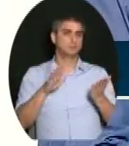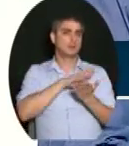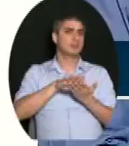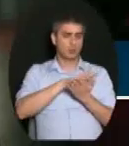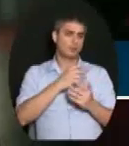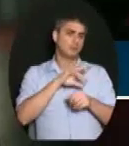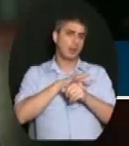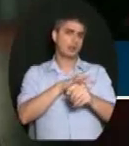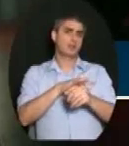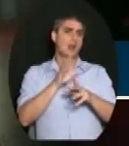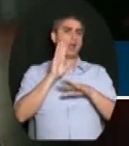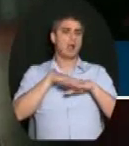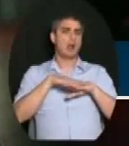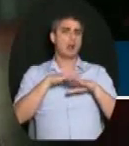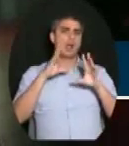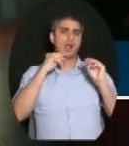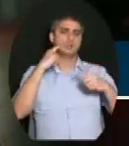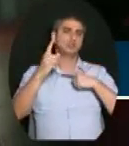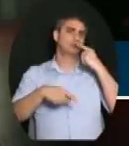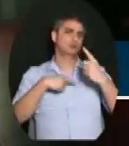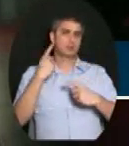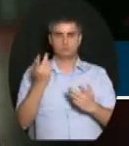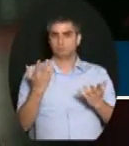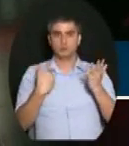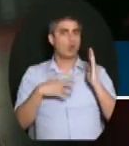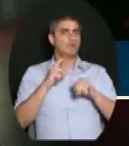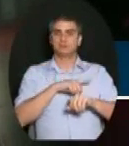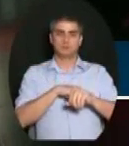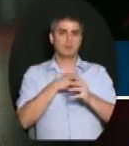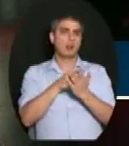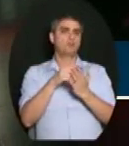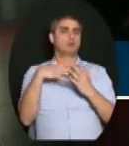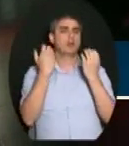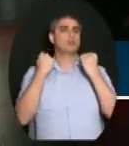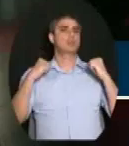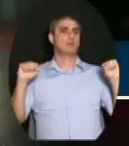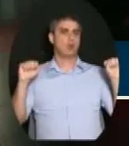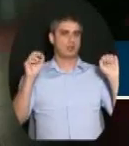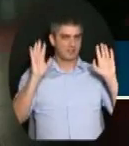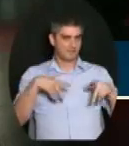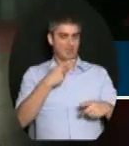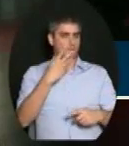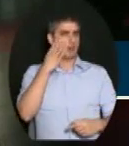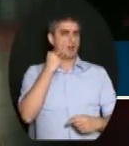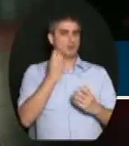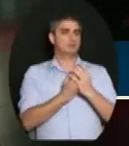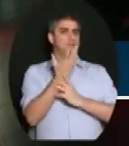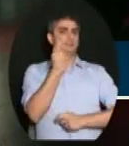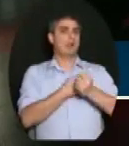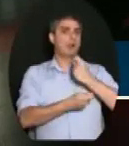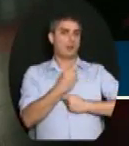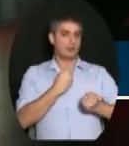לנהל על גבי עשרות שנים, ובו בזמן להמשיך להיות דמוקרטיה וגם ליהנות מצמיחה